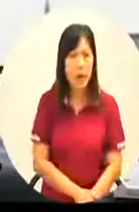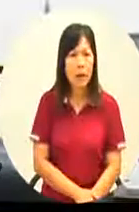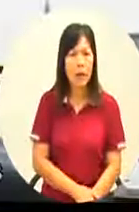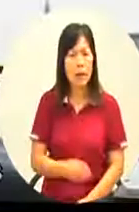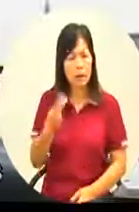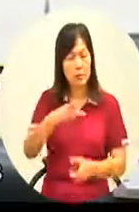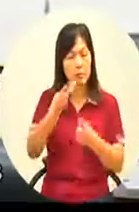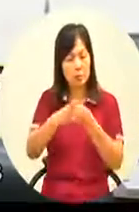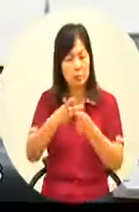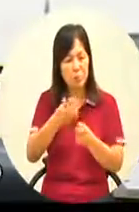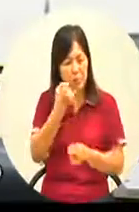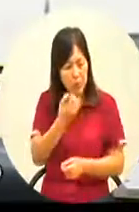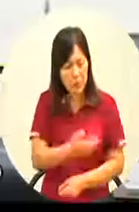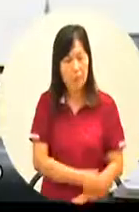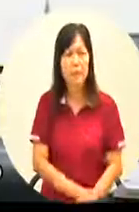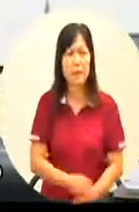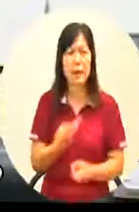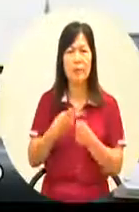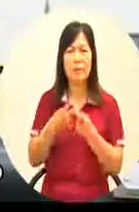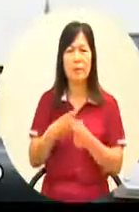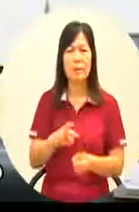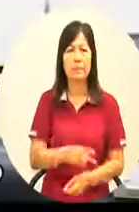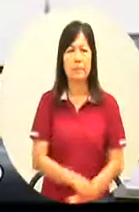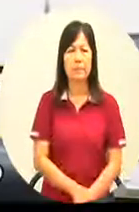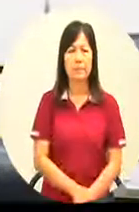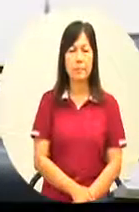钟啊。 哦，两分钟。